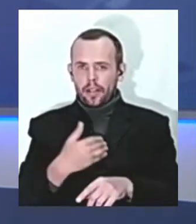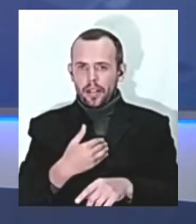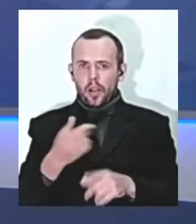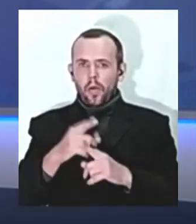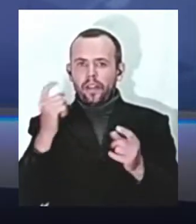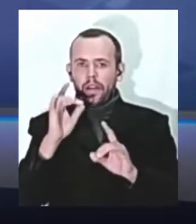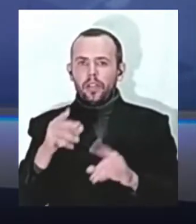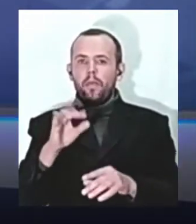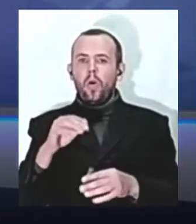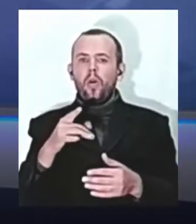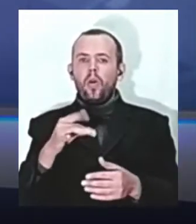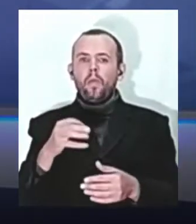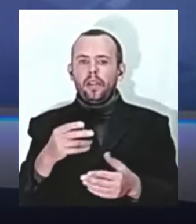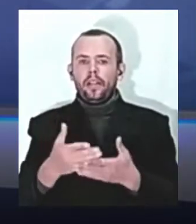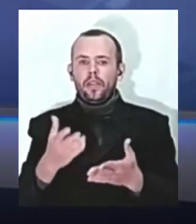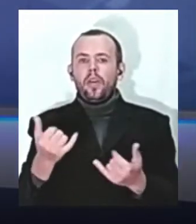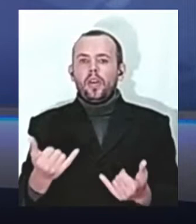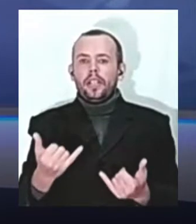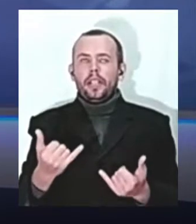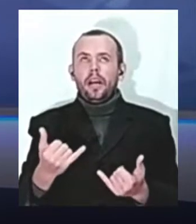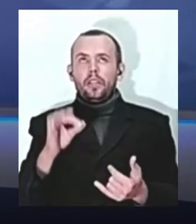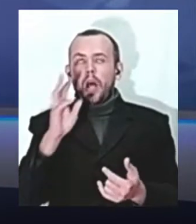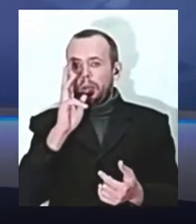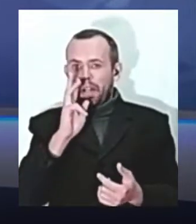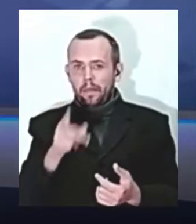Наприклад, по заробітній платі,